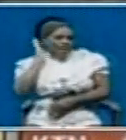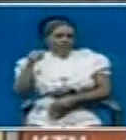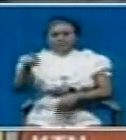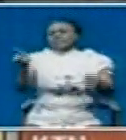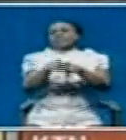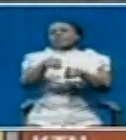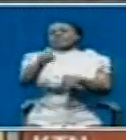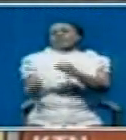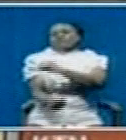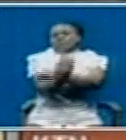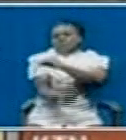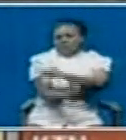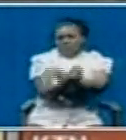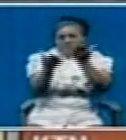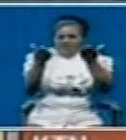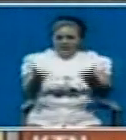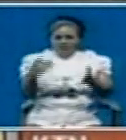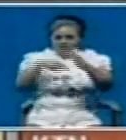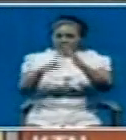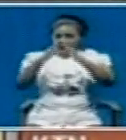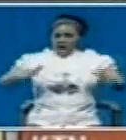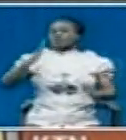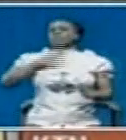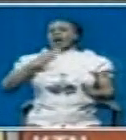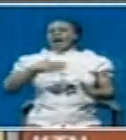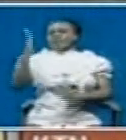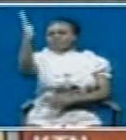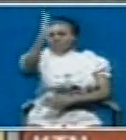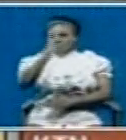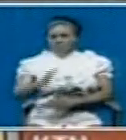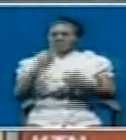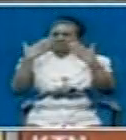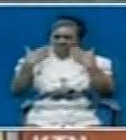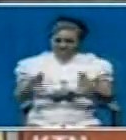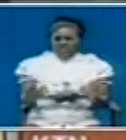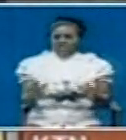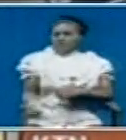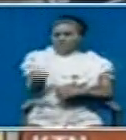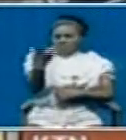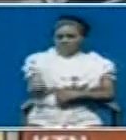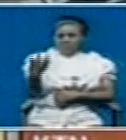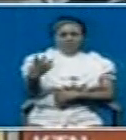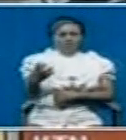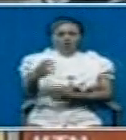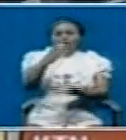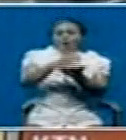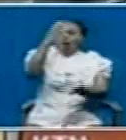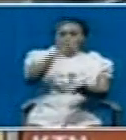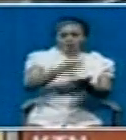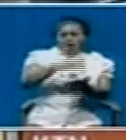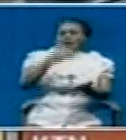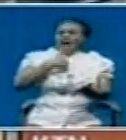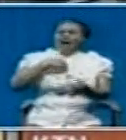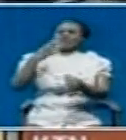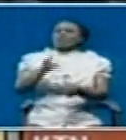kama kuhongana na honganaga. Sasa ukaingia kwa nyumba yangu ndani imekatika kukatika kukatika ni hii baruti kila siku. Hiyo mashimo iko na maji